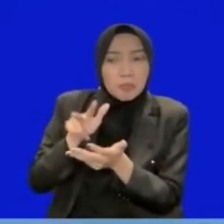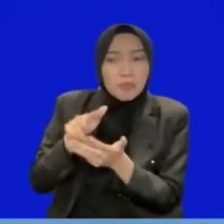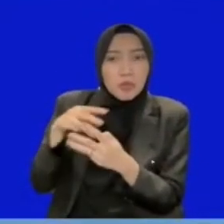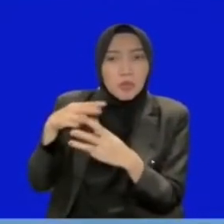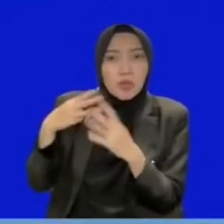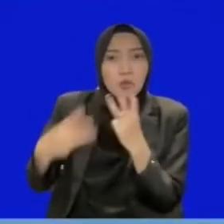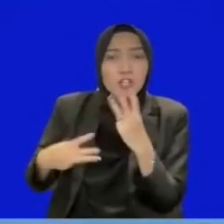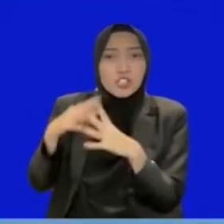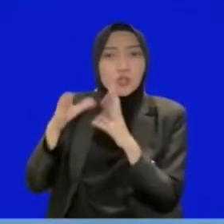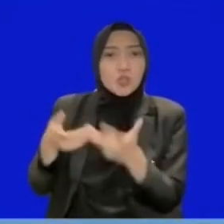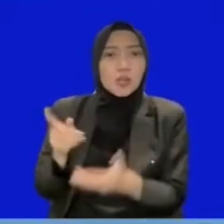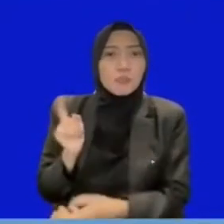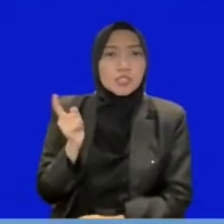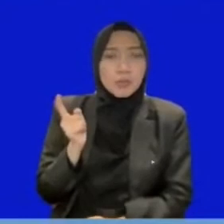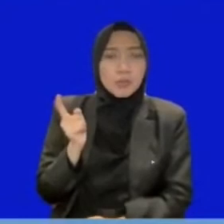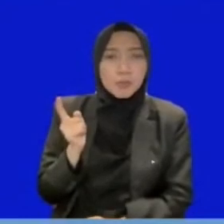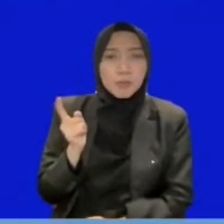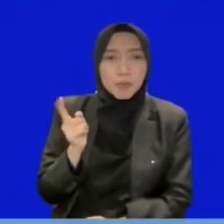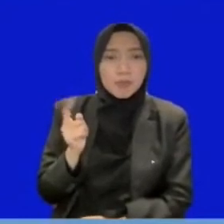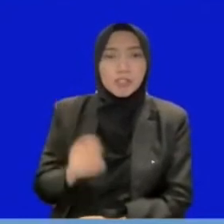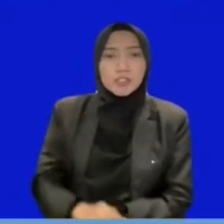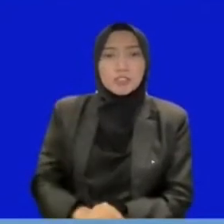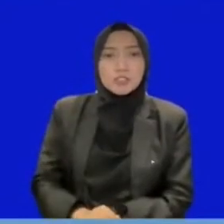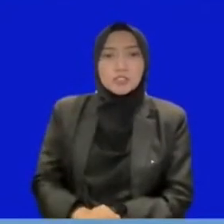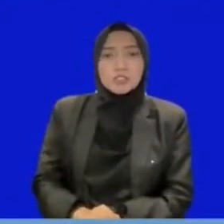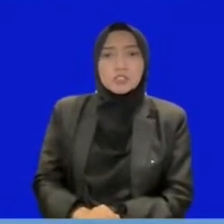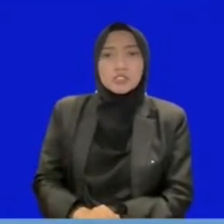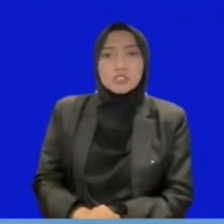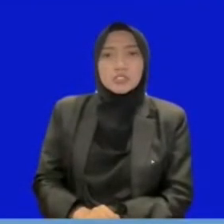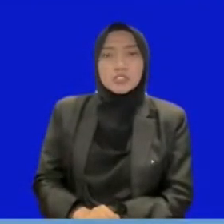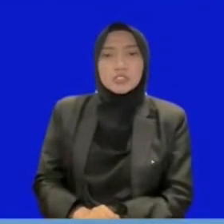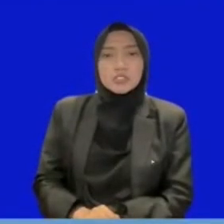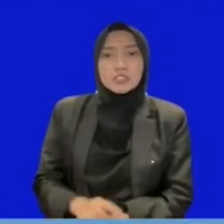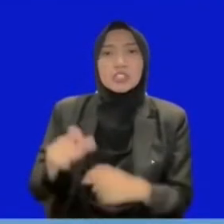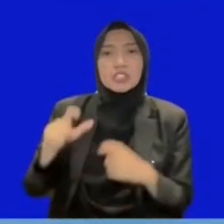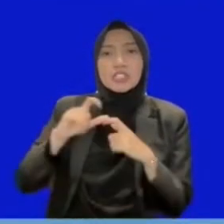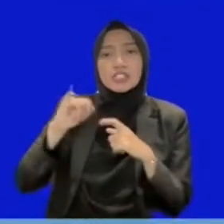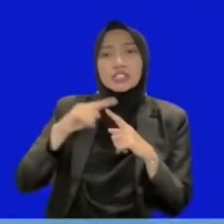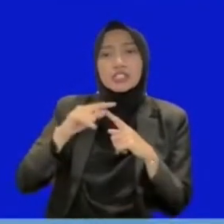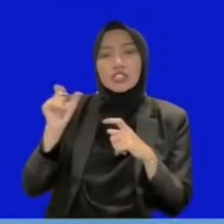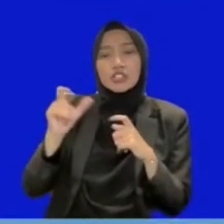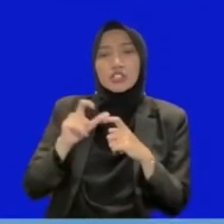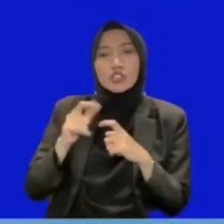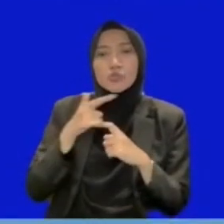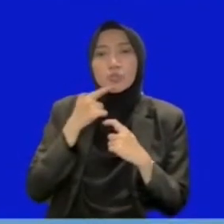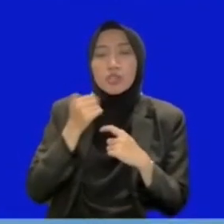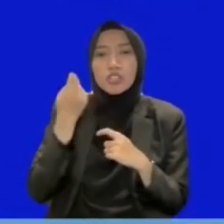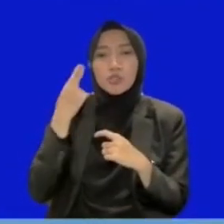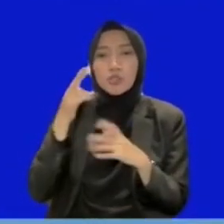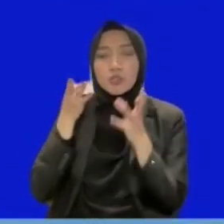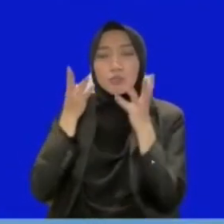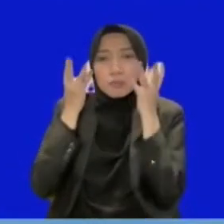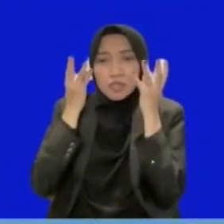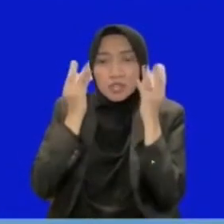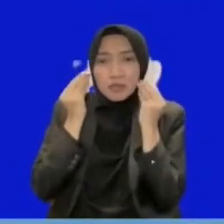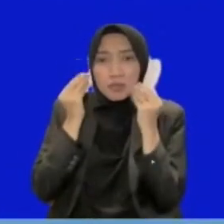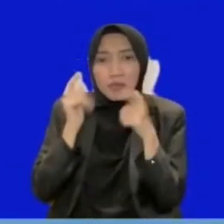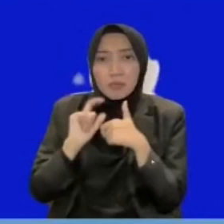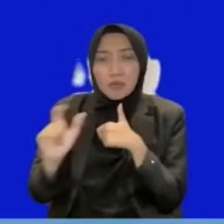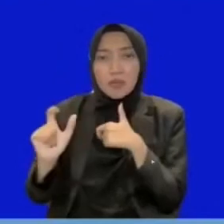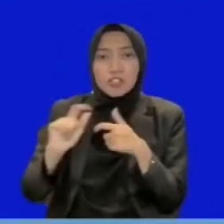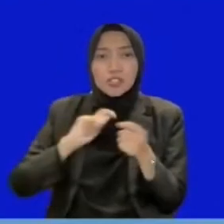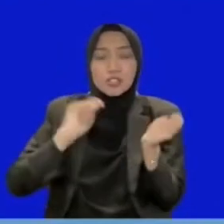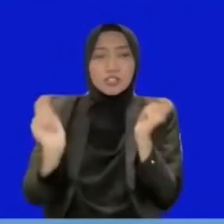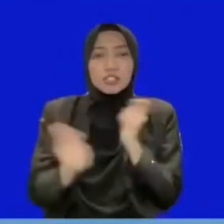menjadi warisan dunia? Karena properti ini adalah situs yang sangat penting untuk memahami proses